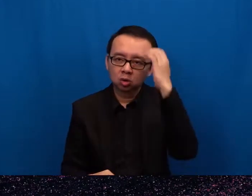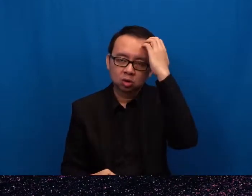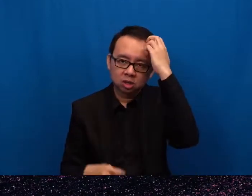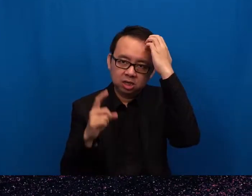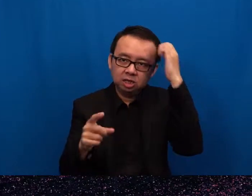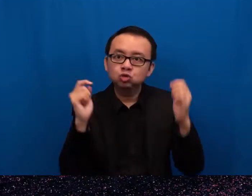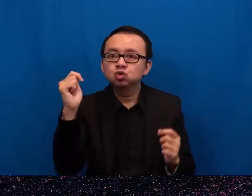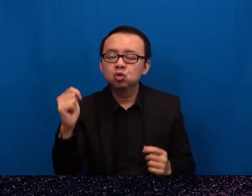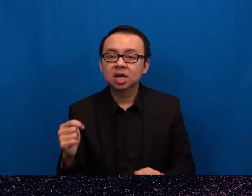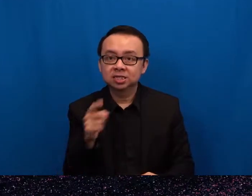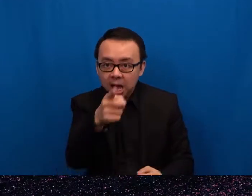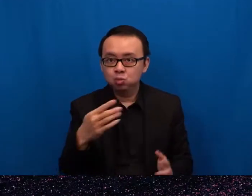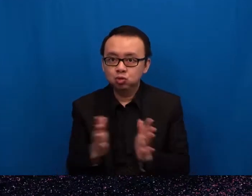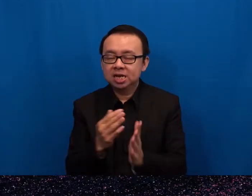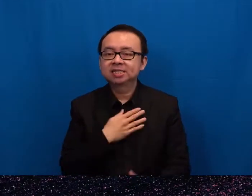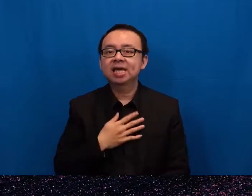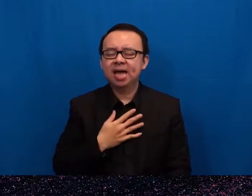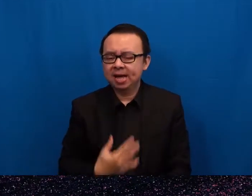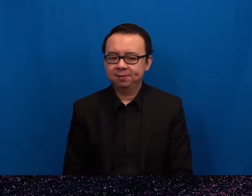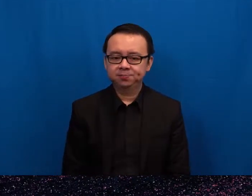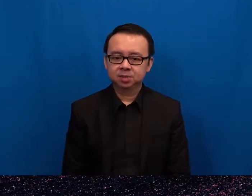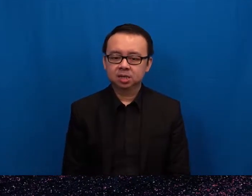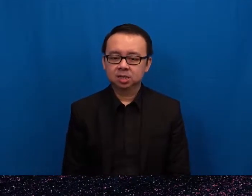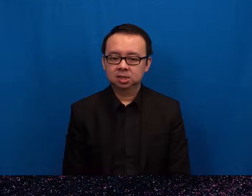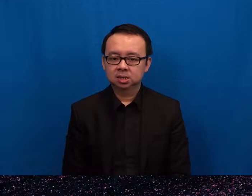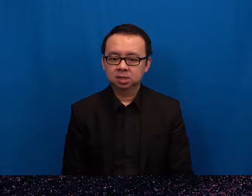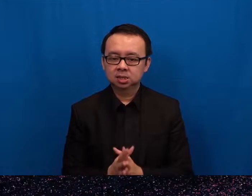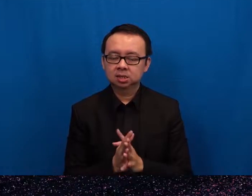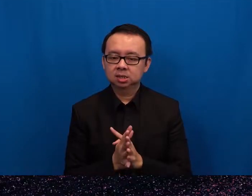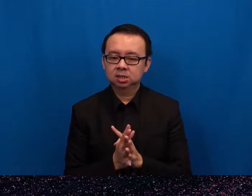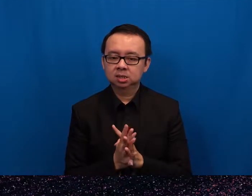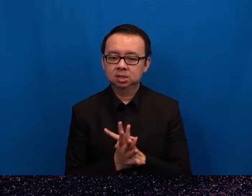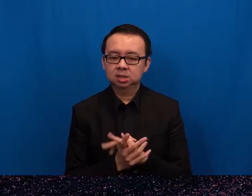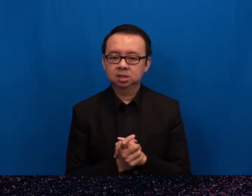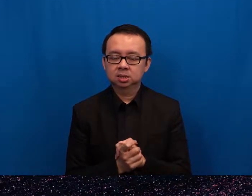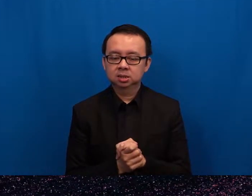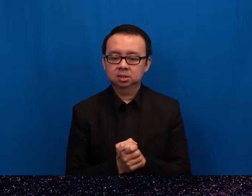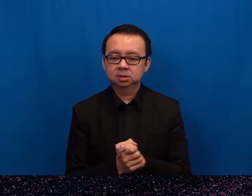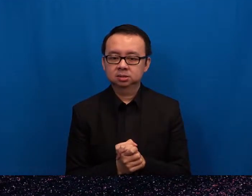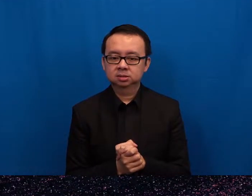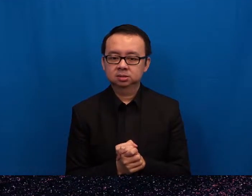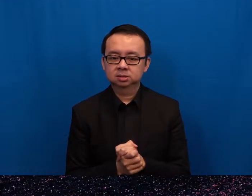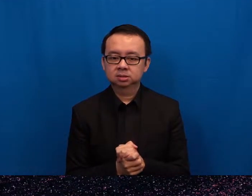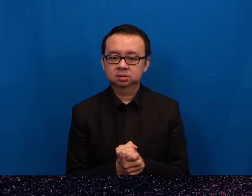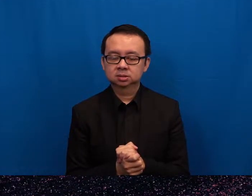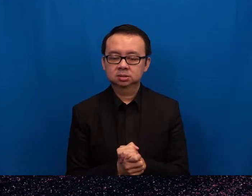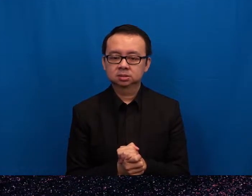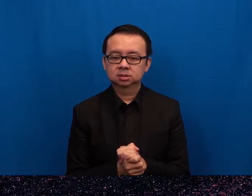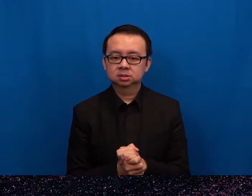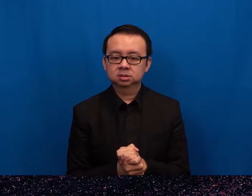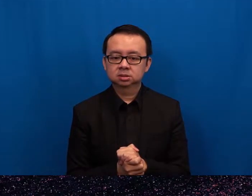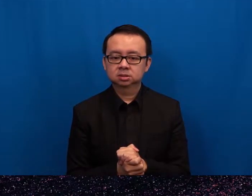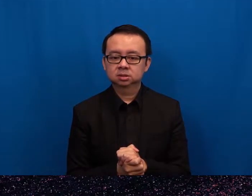saya. Dan Apolos waktu di Korintus, Paulus sudah menjelajah daerah pedalaman dan tiba di Efesus. Efesus